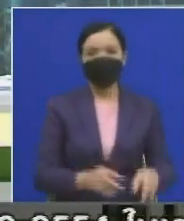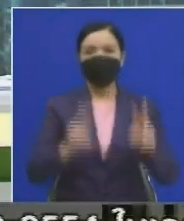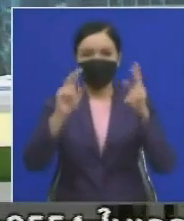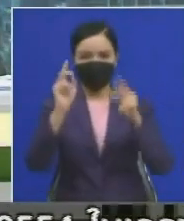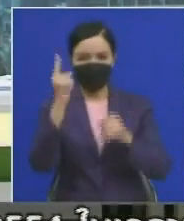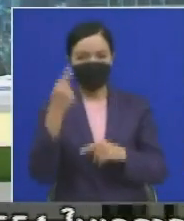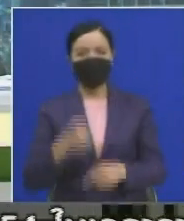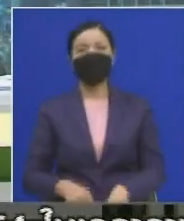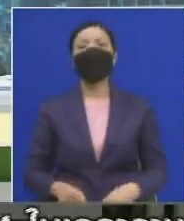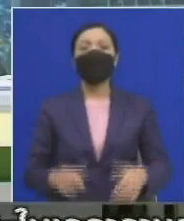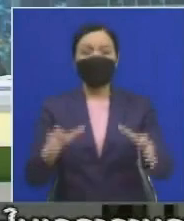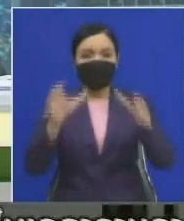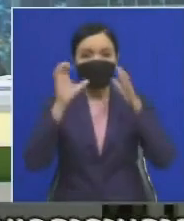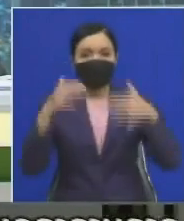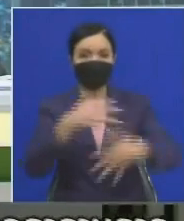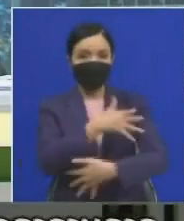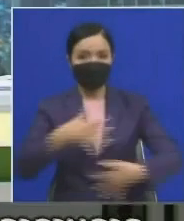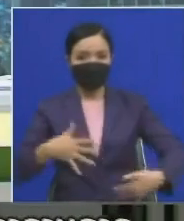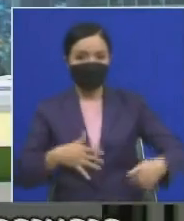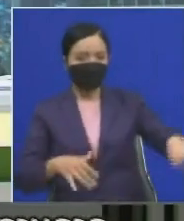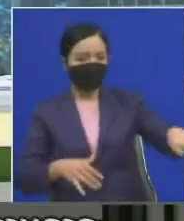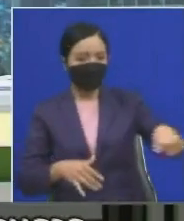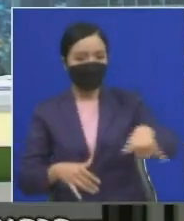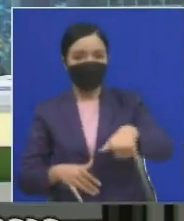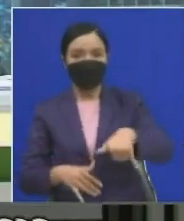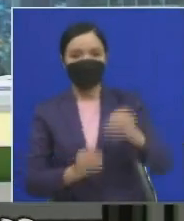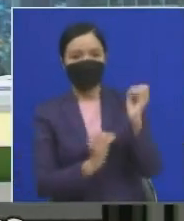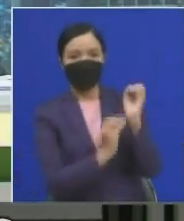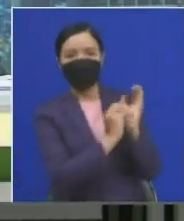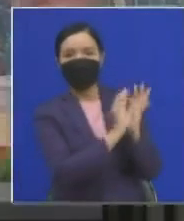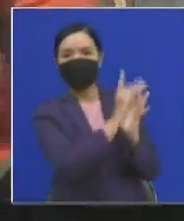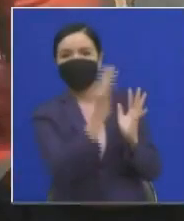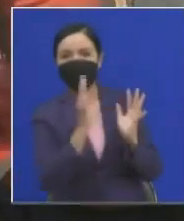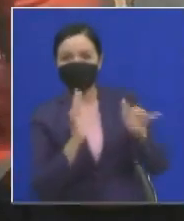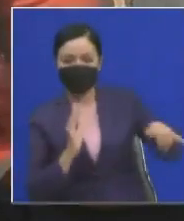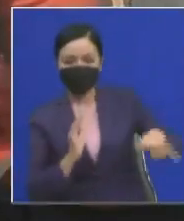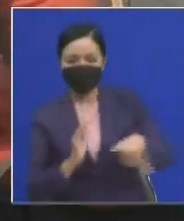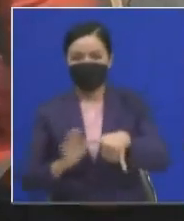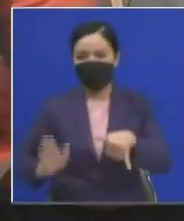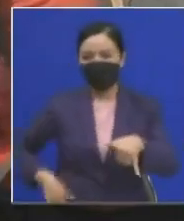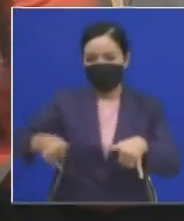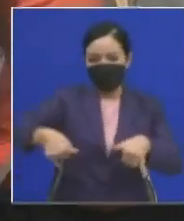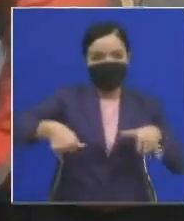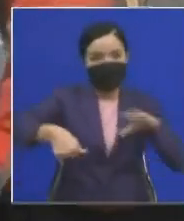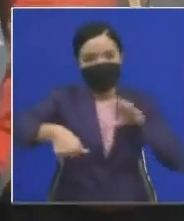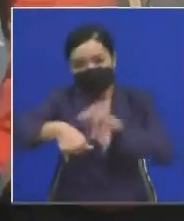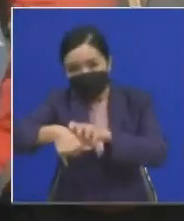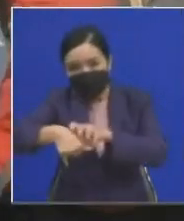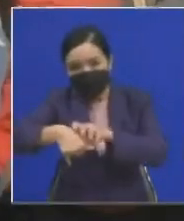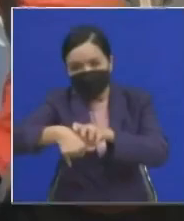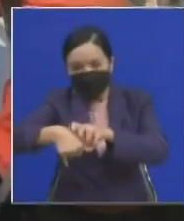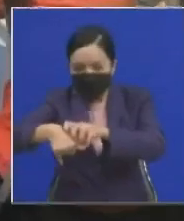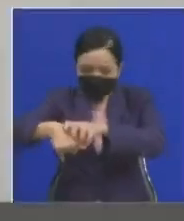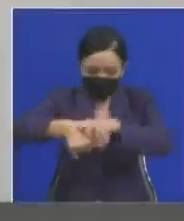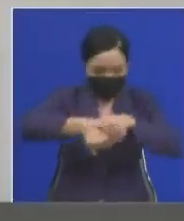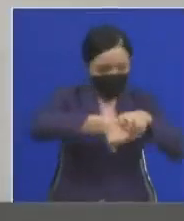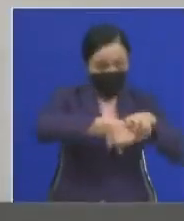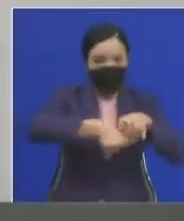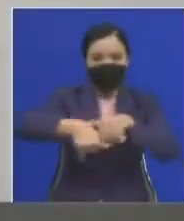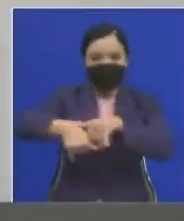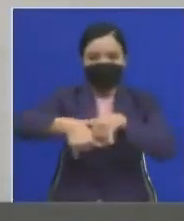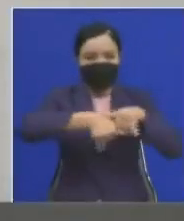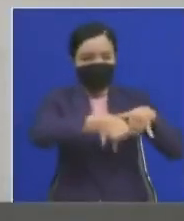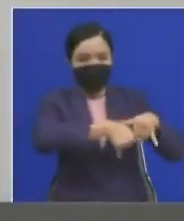คือกรณีของเสือครงที่ออกจากปาหขาแข้งแล้ไปกสนัชาบ้านนึงแรกไปกินในไล่มัน